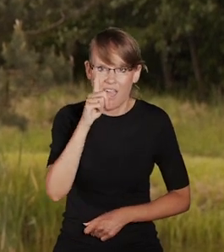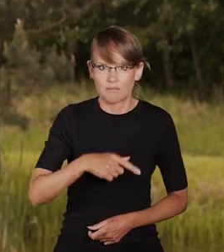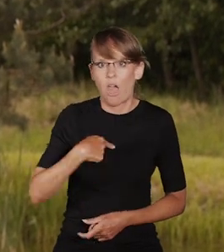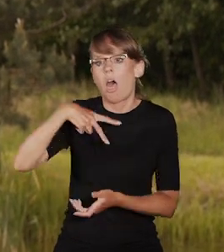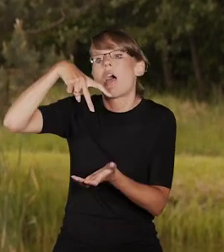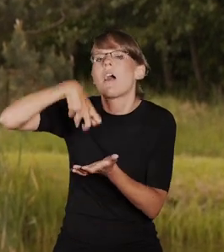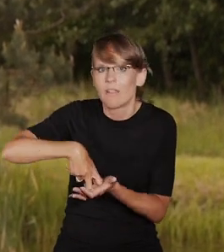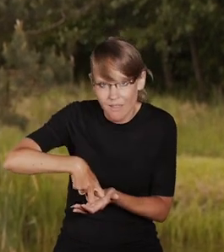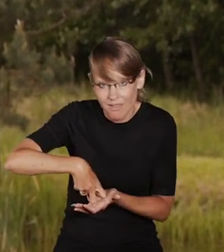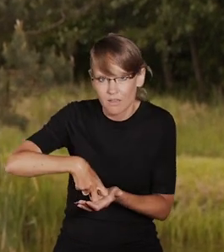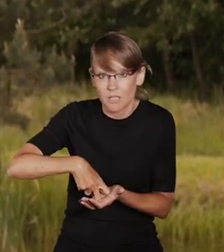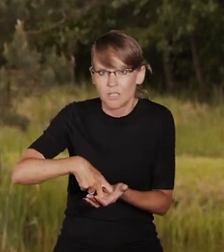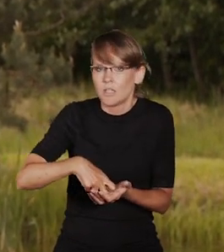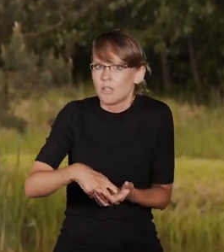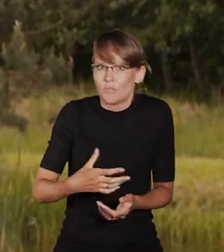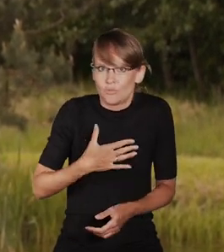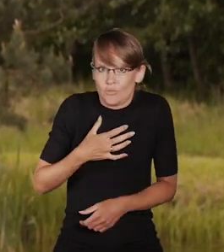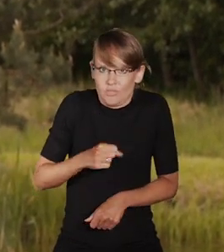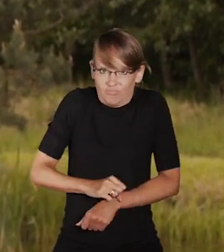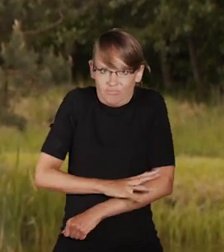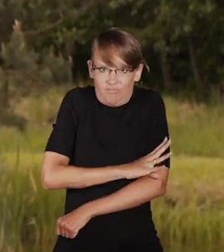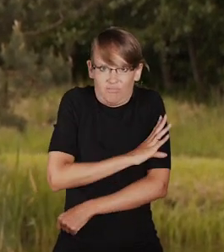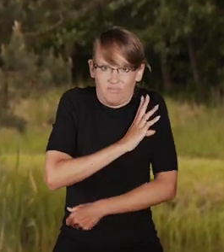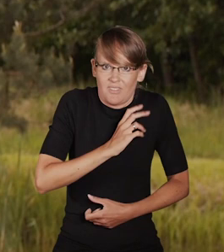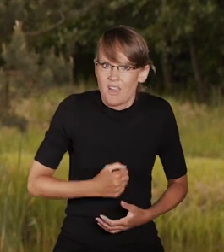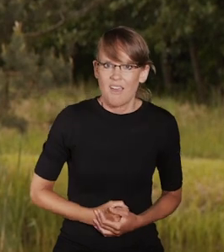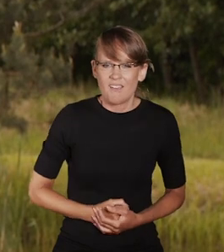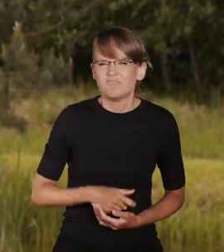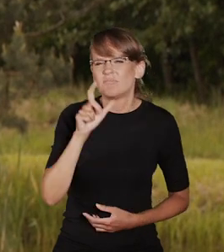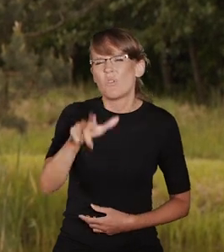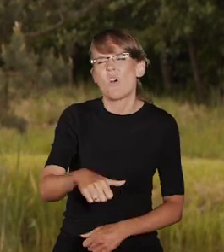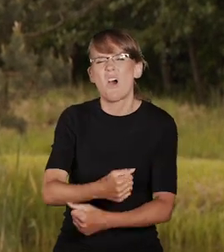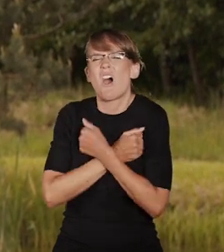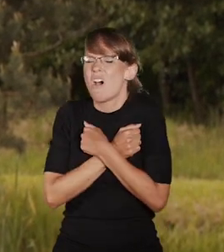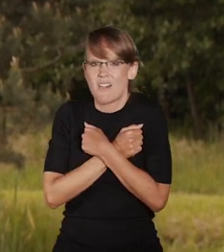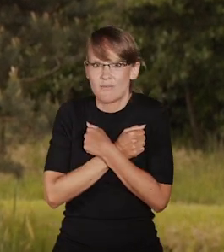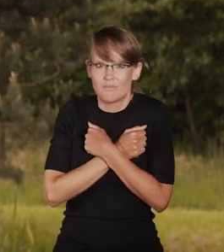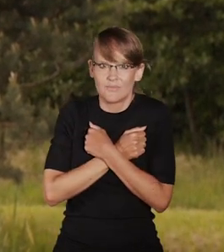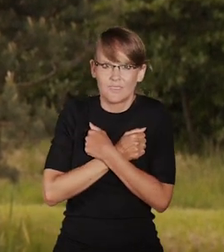Jutro mam płacić procenty. Sianokosy się zaczęły. A co?